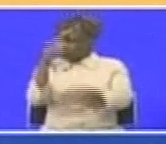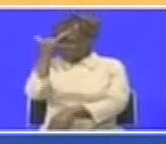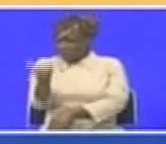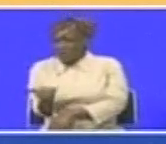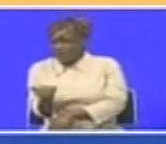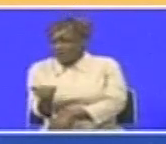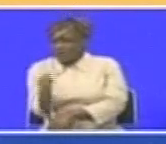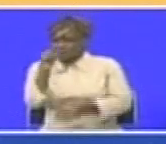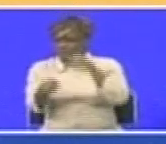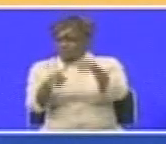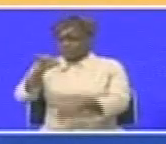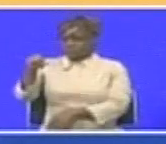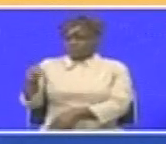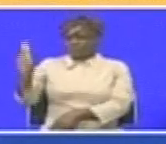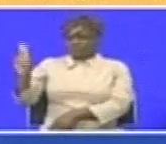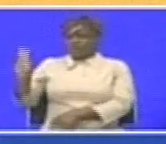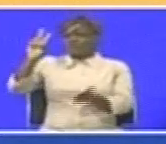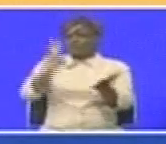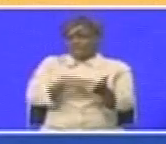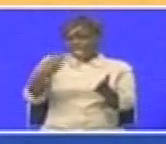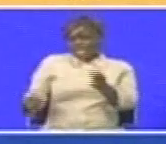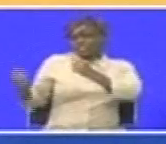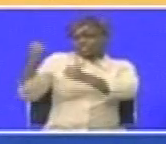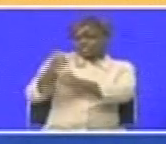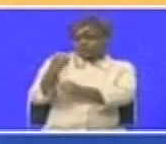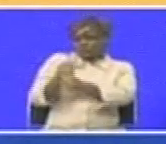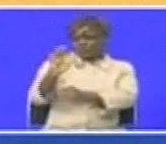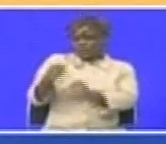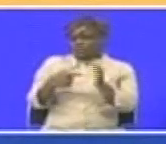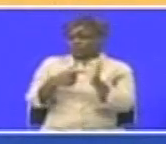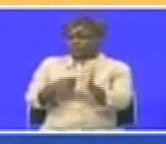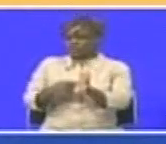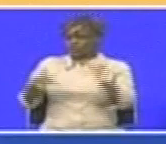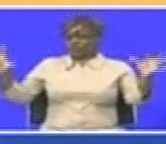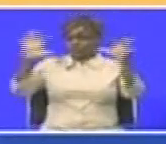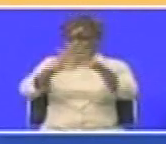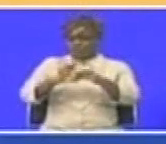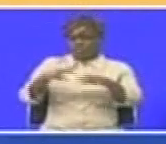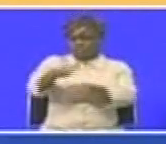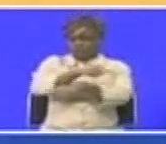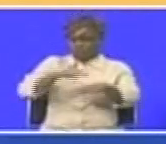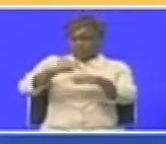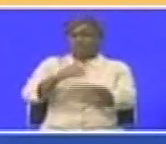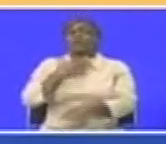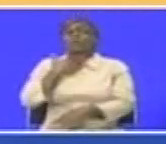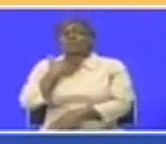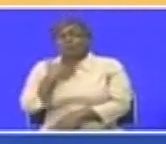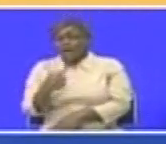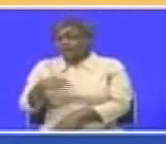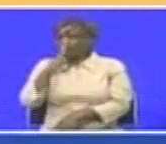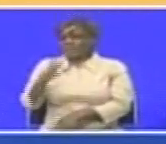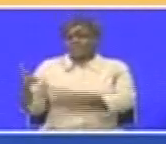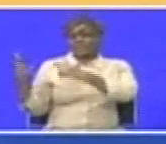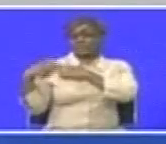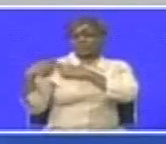kumtuhumu rais kufeli katika majukumu yake ya kuonyesha ishara ya umoja wa taifa, huku akimtaka wajibike